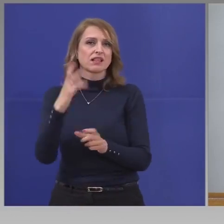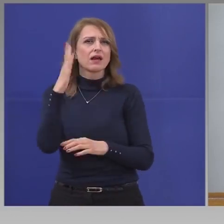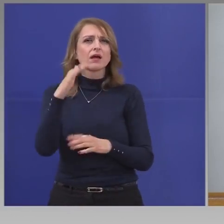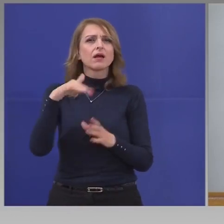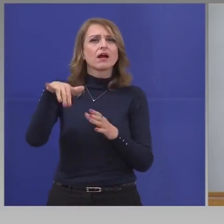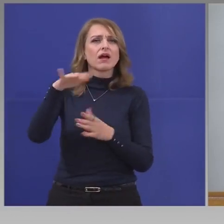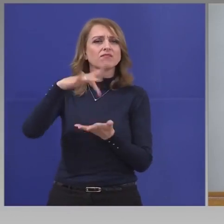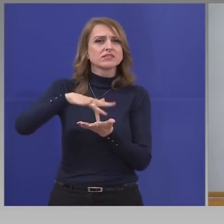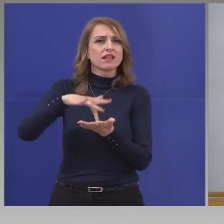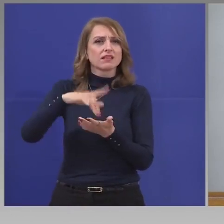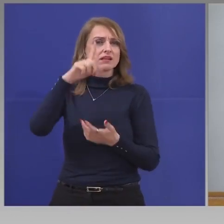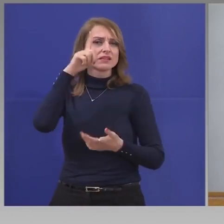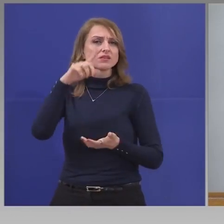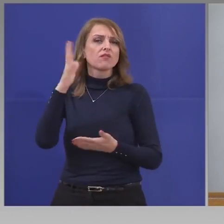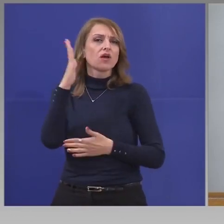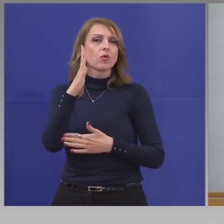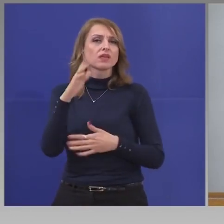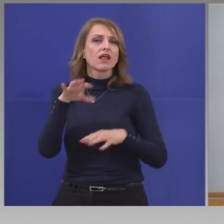с